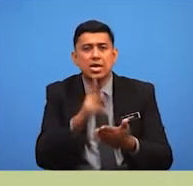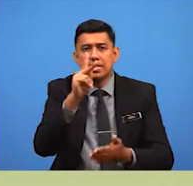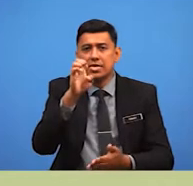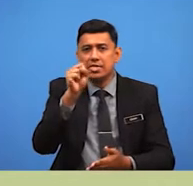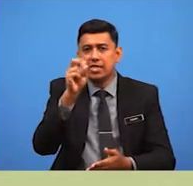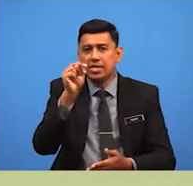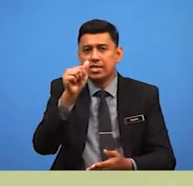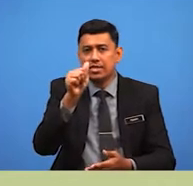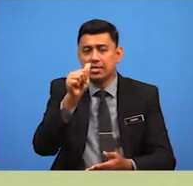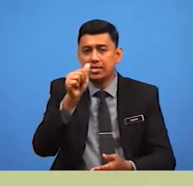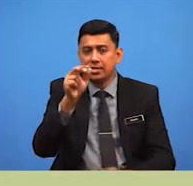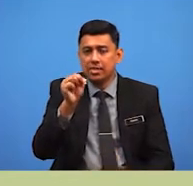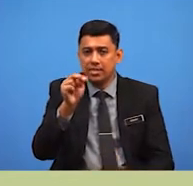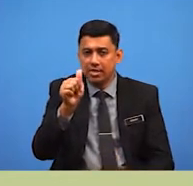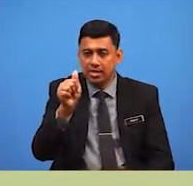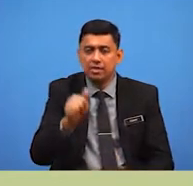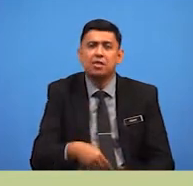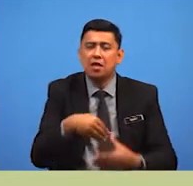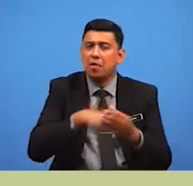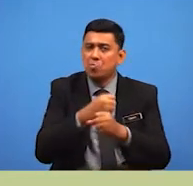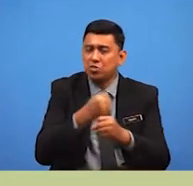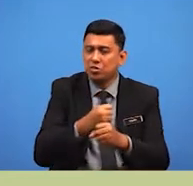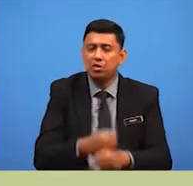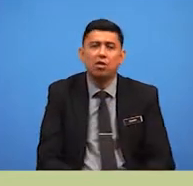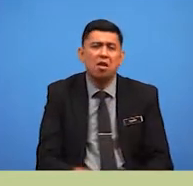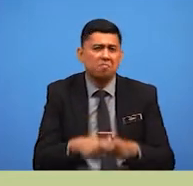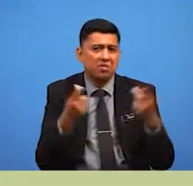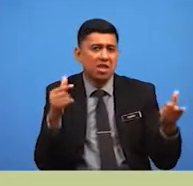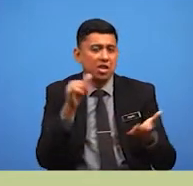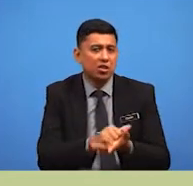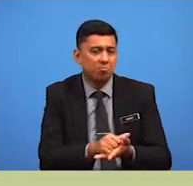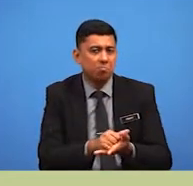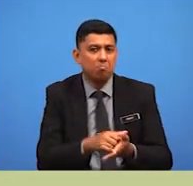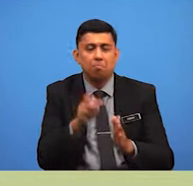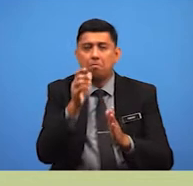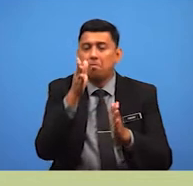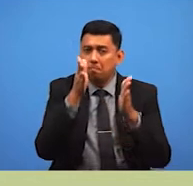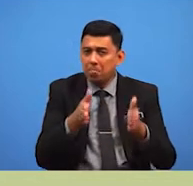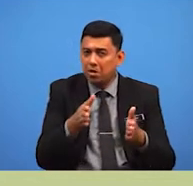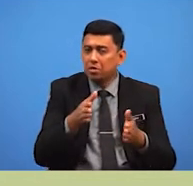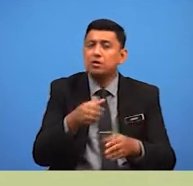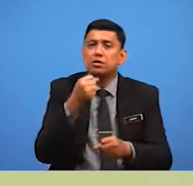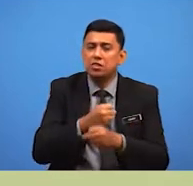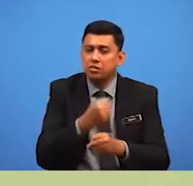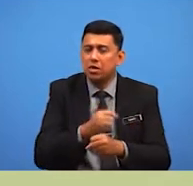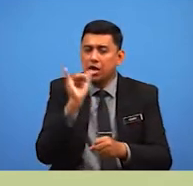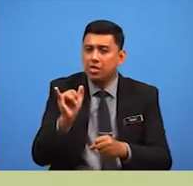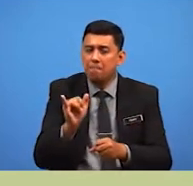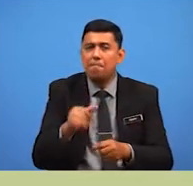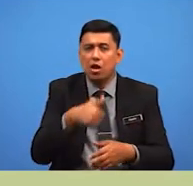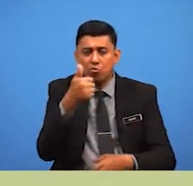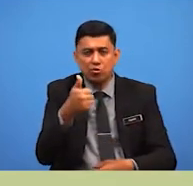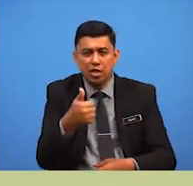dalam kerja. Selain itu, memilih pekerja yang berkaliber dan ditambah